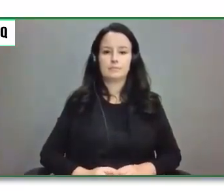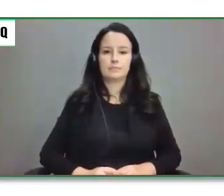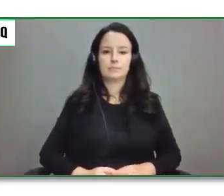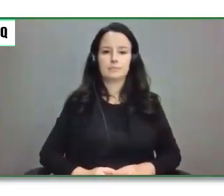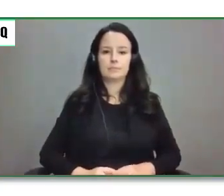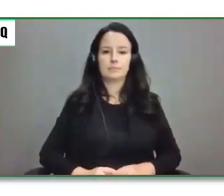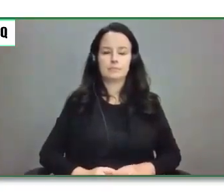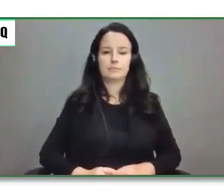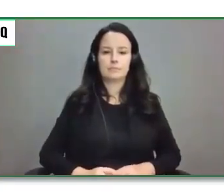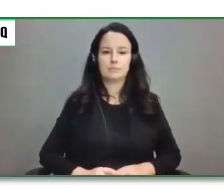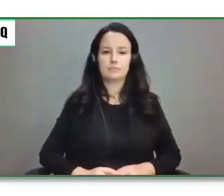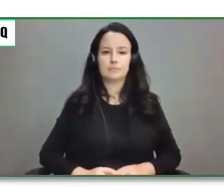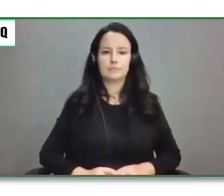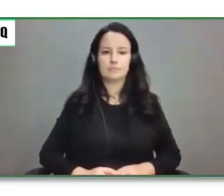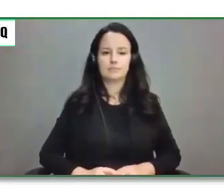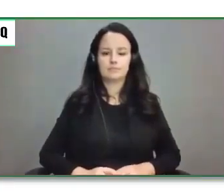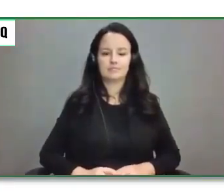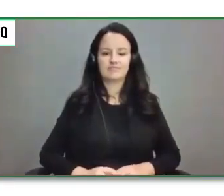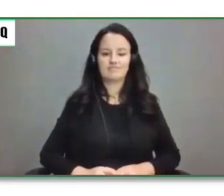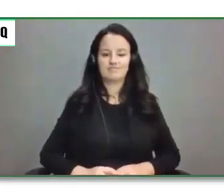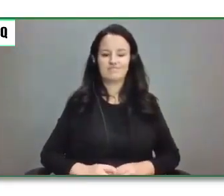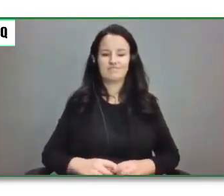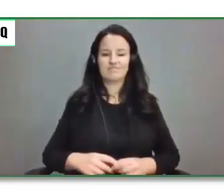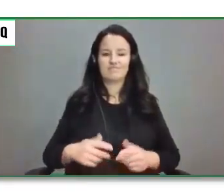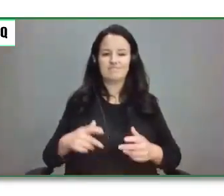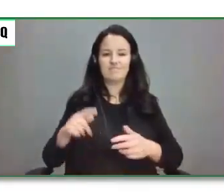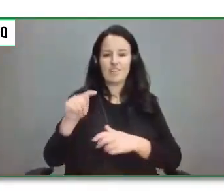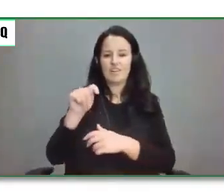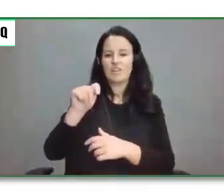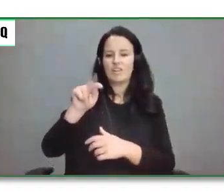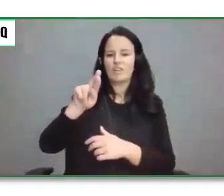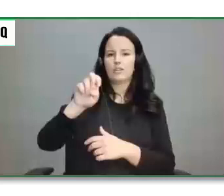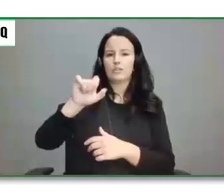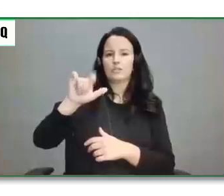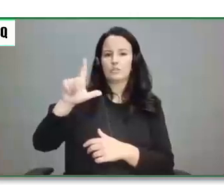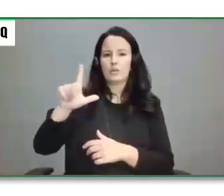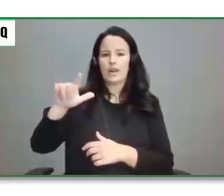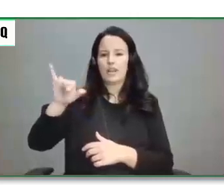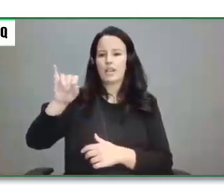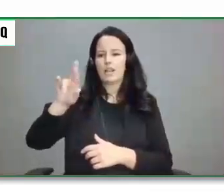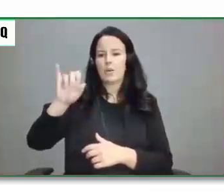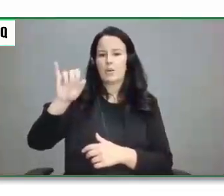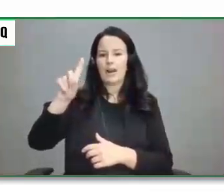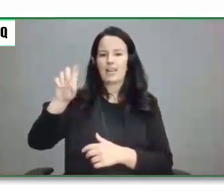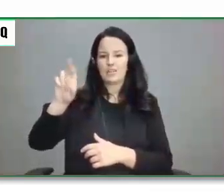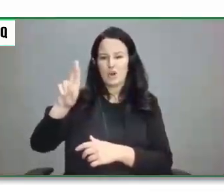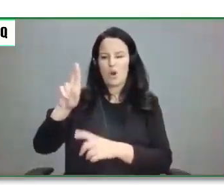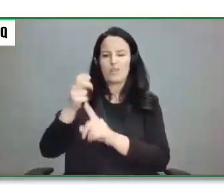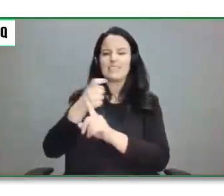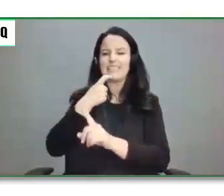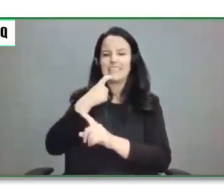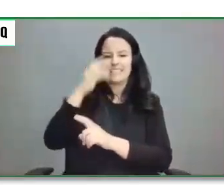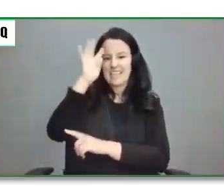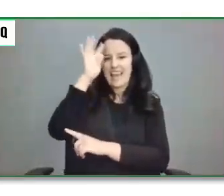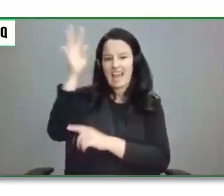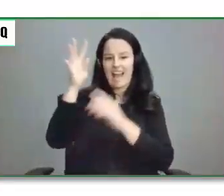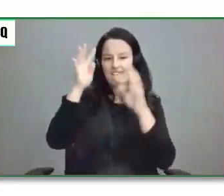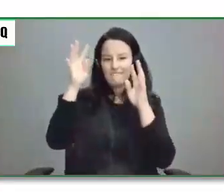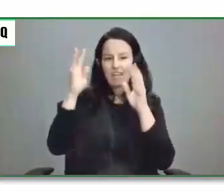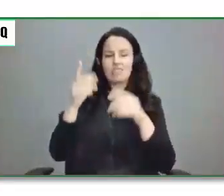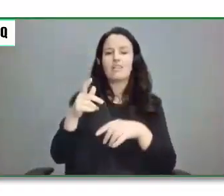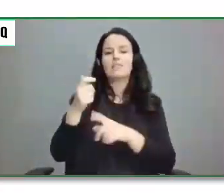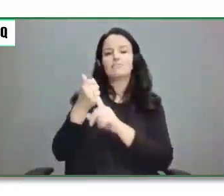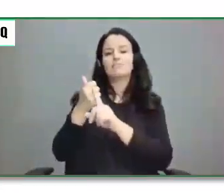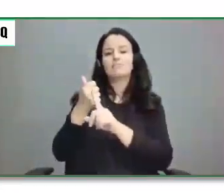le Trail Rider a été conçu par un ancien maire de Vancouver après qu'il soit devenu handicapé. Il a parcouru de nombreux sentiers avec les